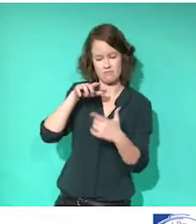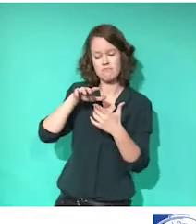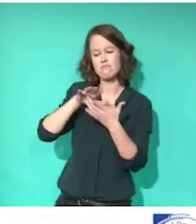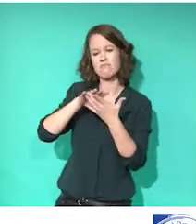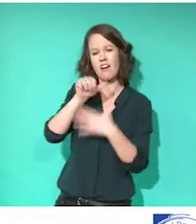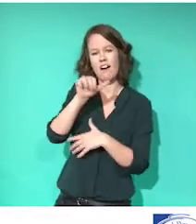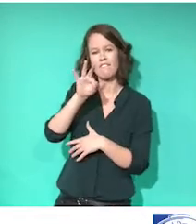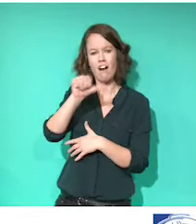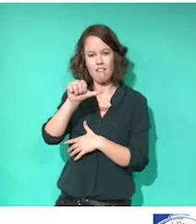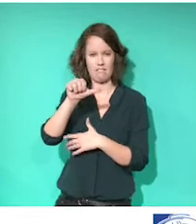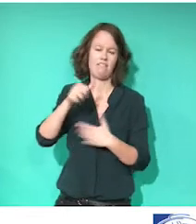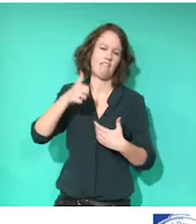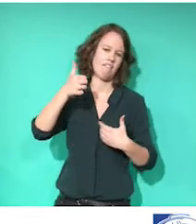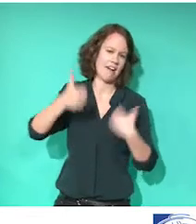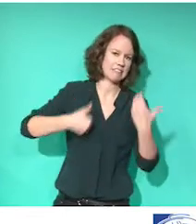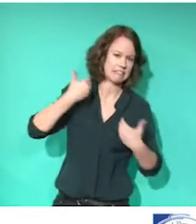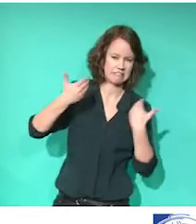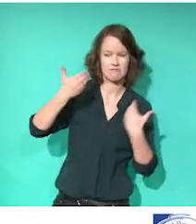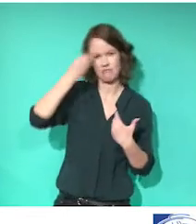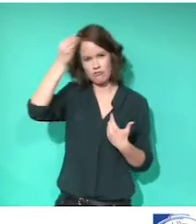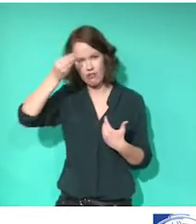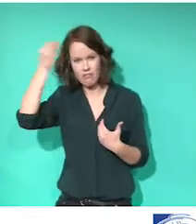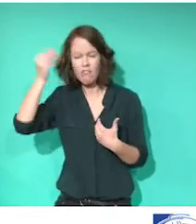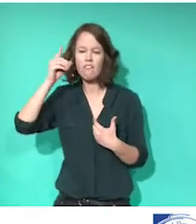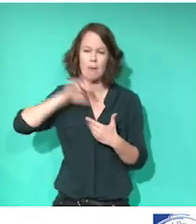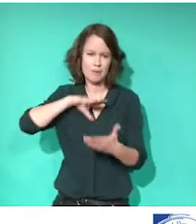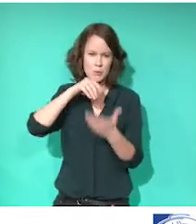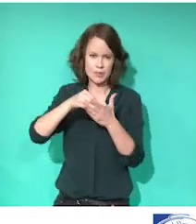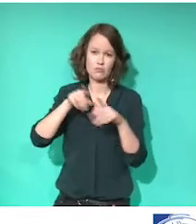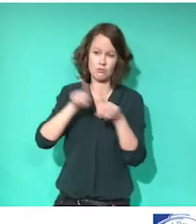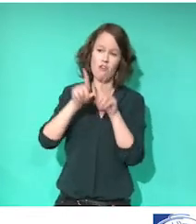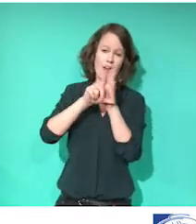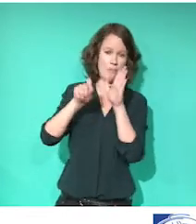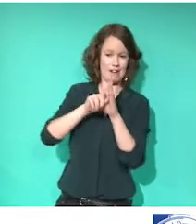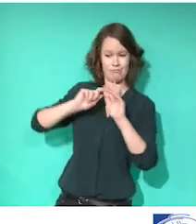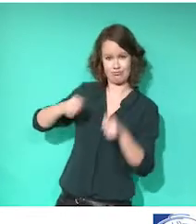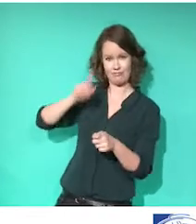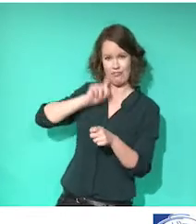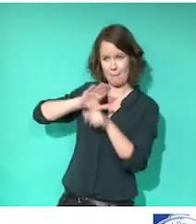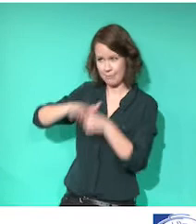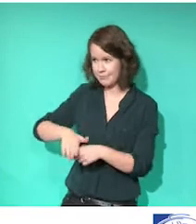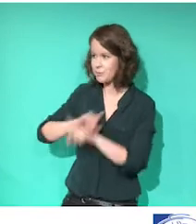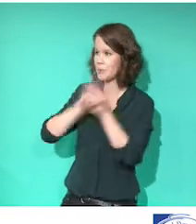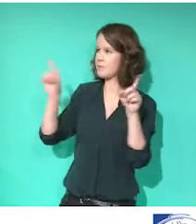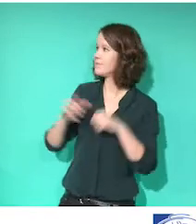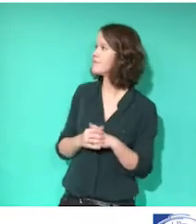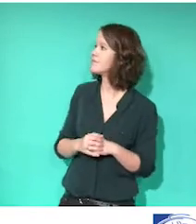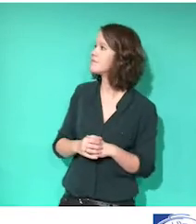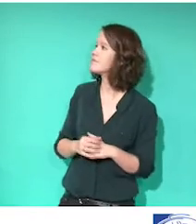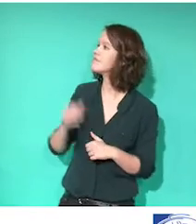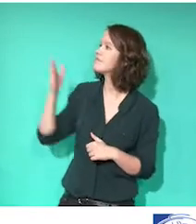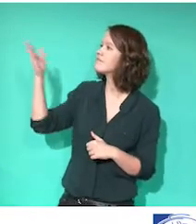Associée, association qui est évidemment labellisée Sexisme, c'est pas notre genre. Et donc, voici Blandine avec Maudit